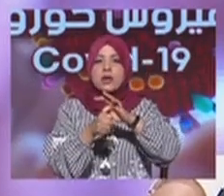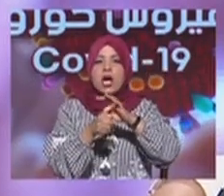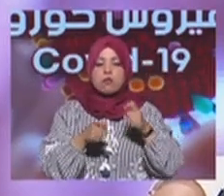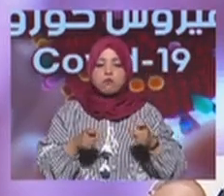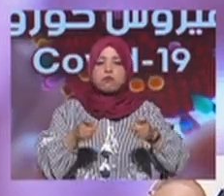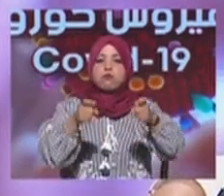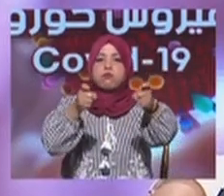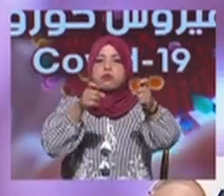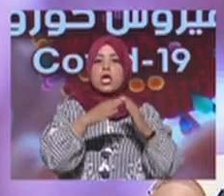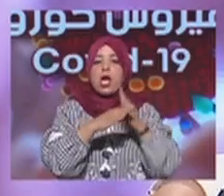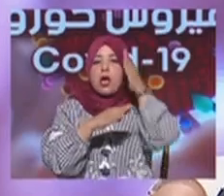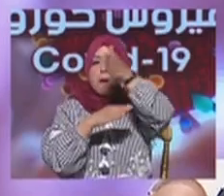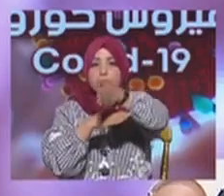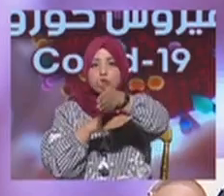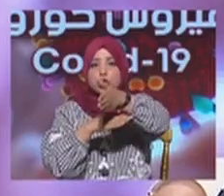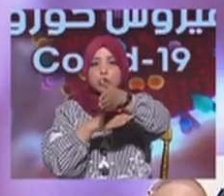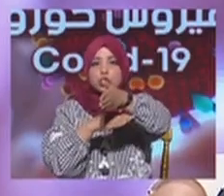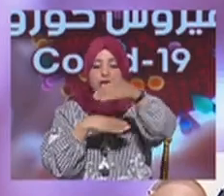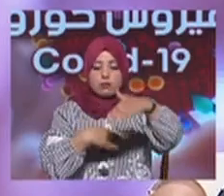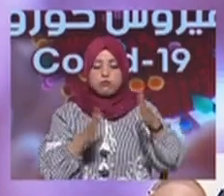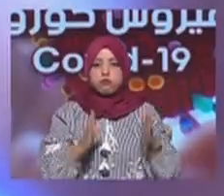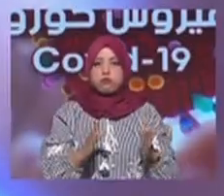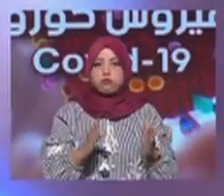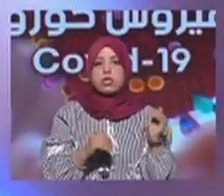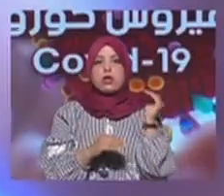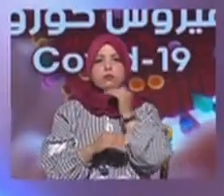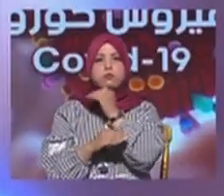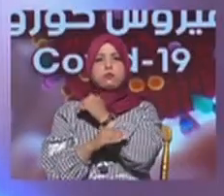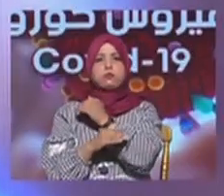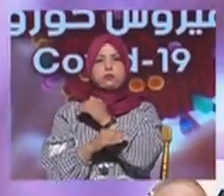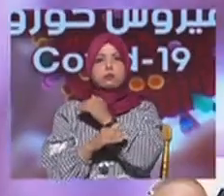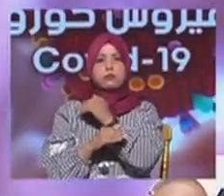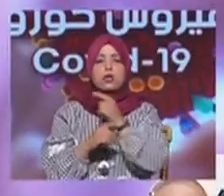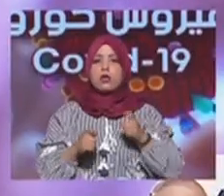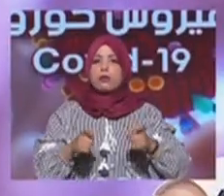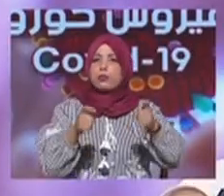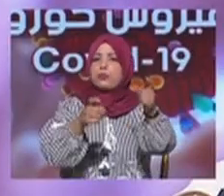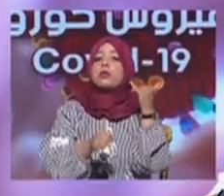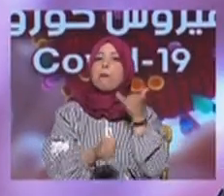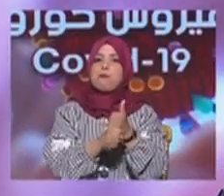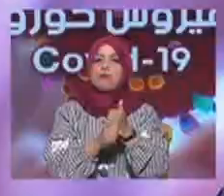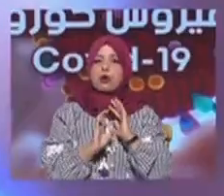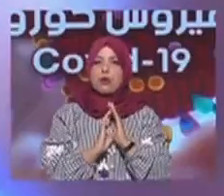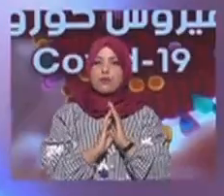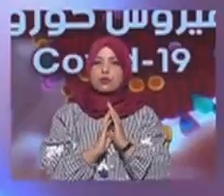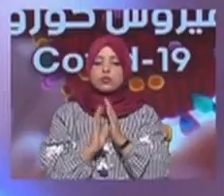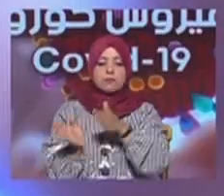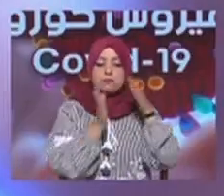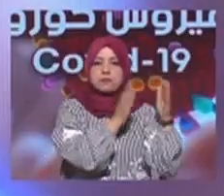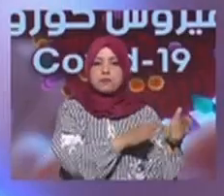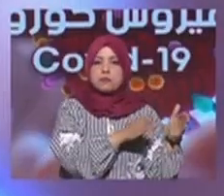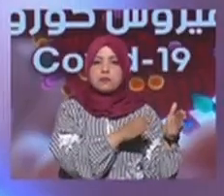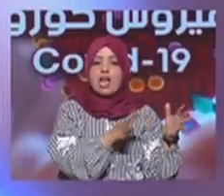للانعاش الاصطناعي، وفما اللي تعدى الاصطناعي وبرا، لكن فما اللي تعدى الاصطناعي وتوفى. خاطر هذا مش مربوط بالفيروس برك،